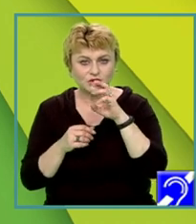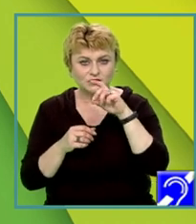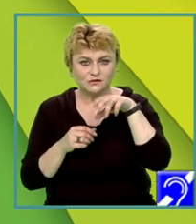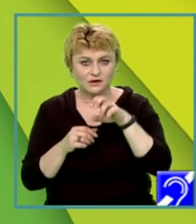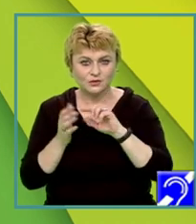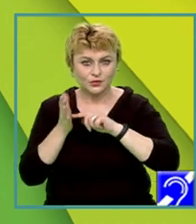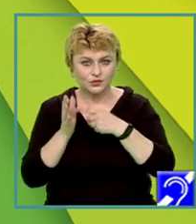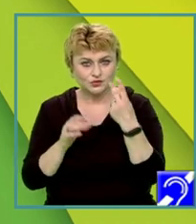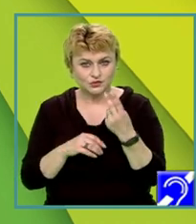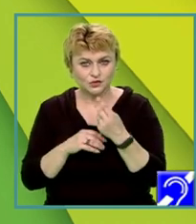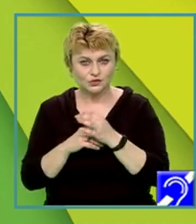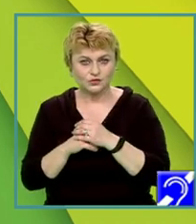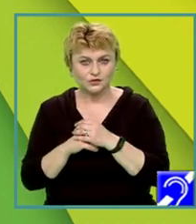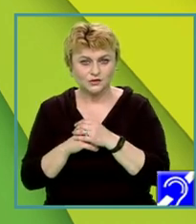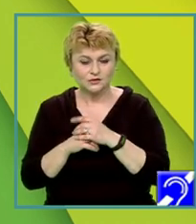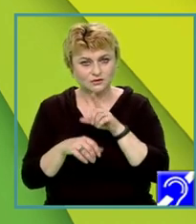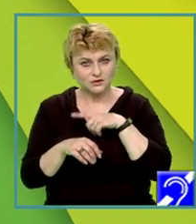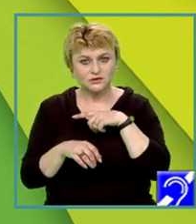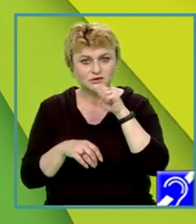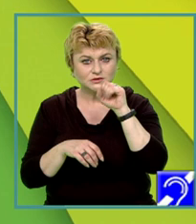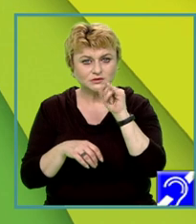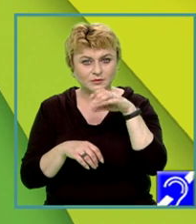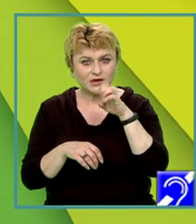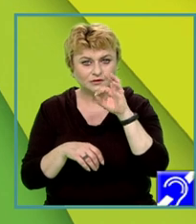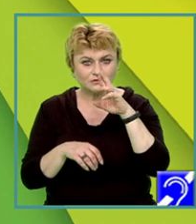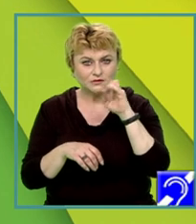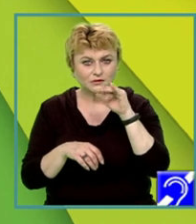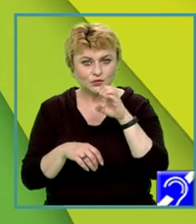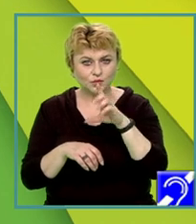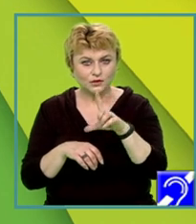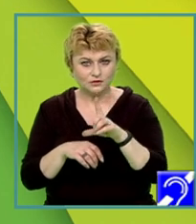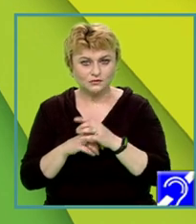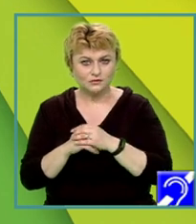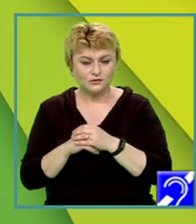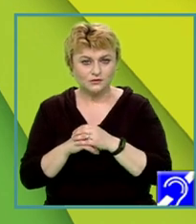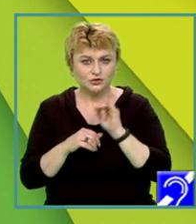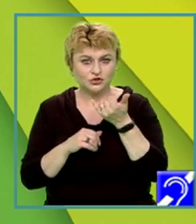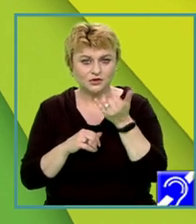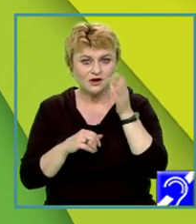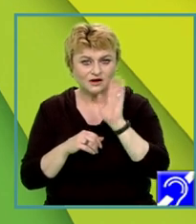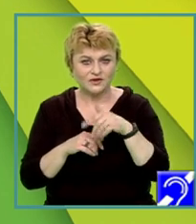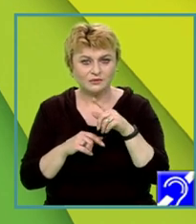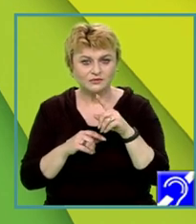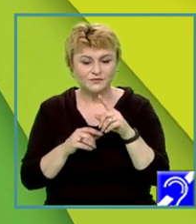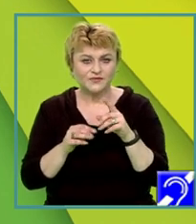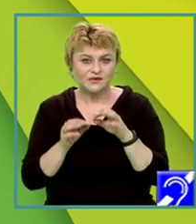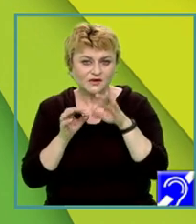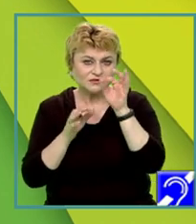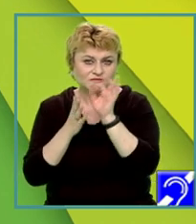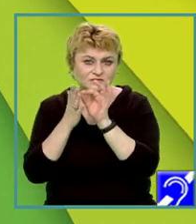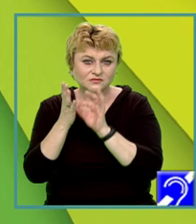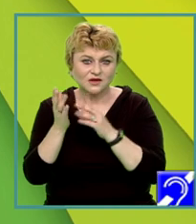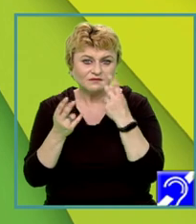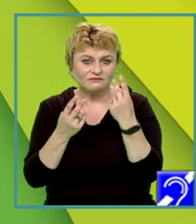este simetricul punctului a față de punctul c și avem niște va lor AB